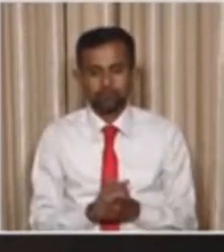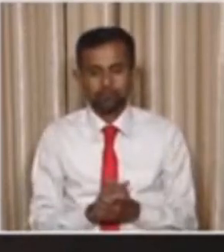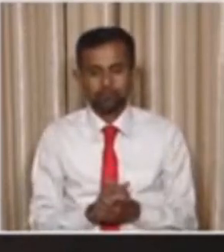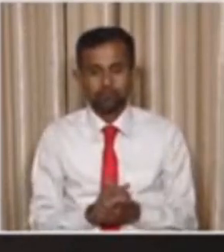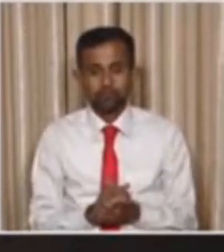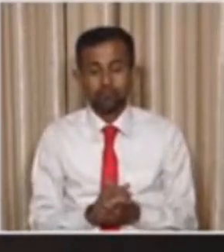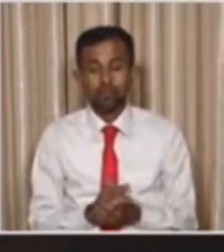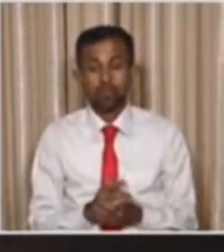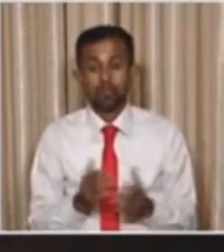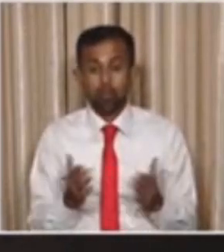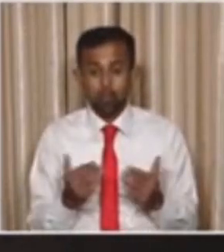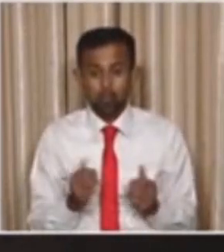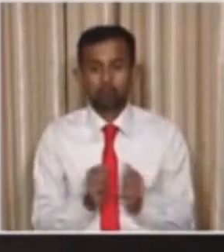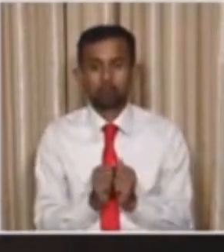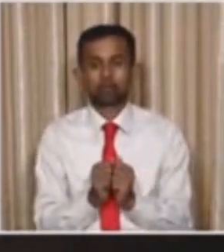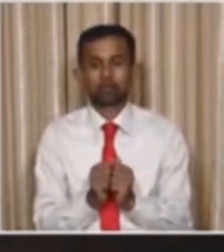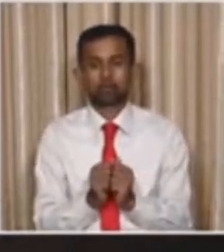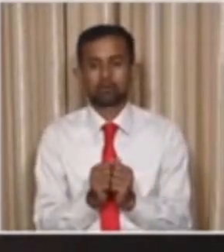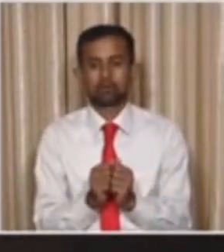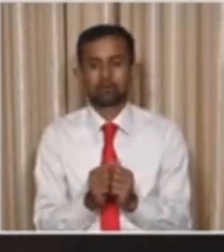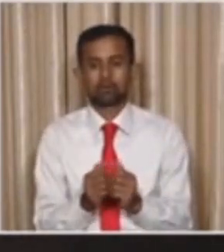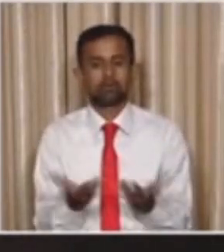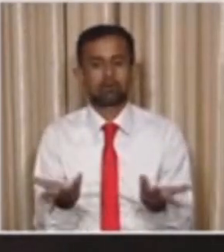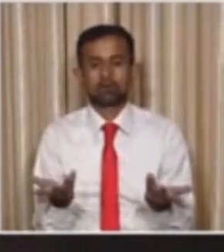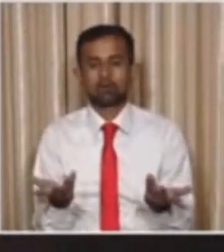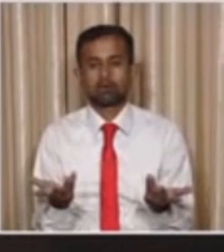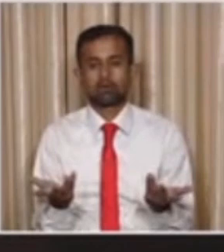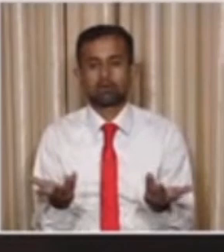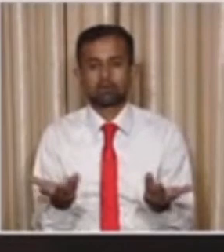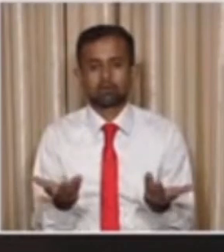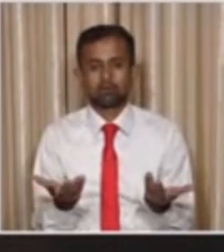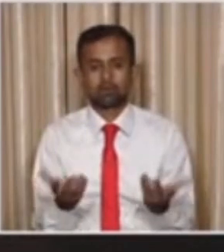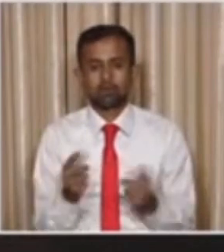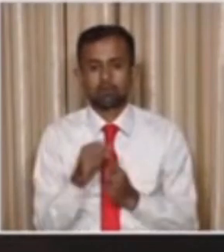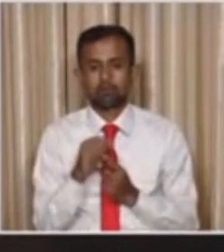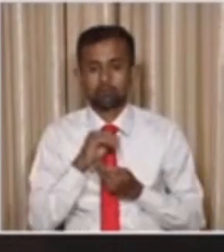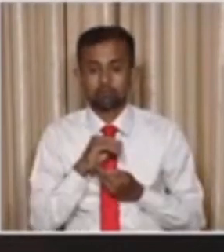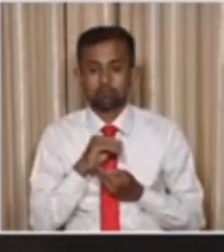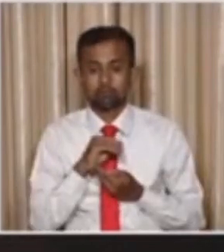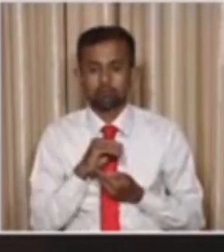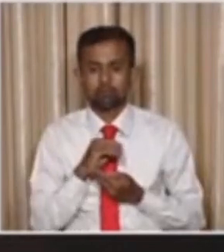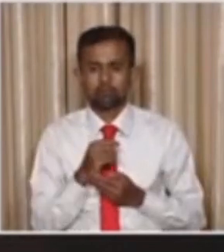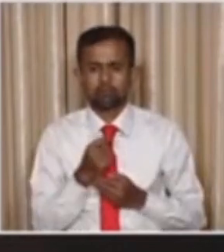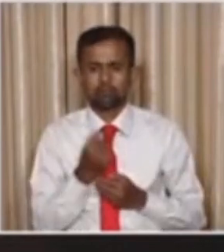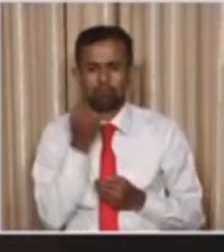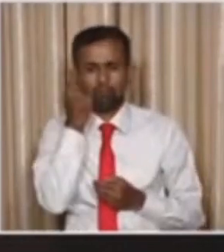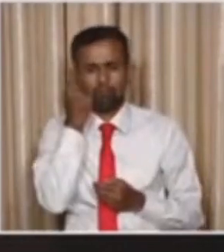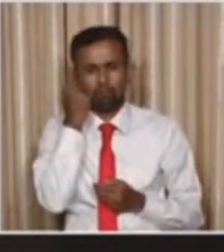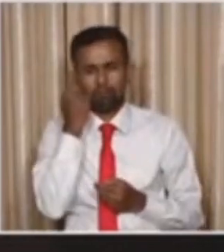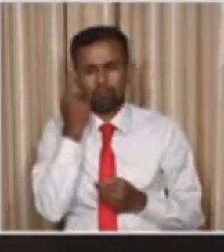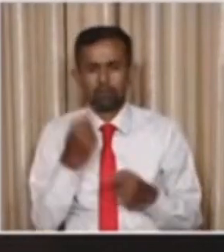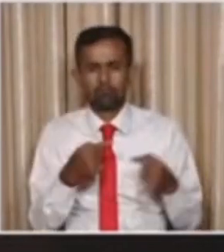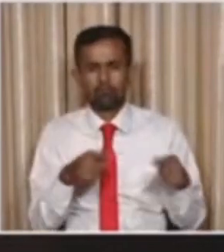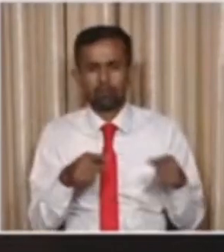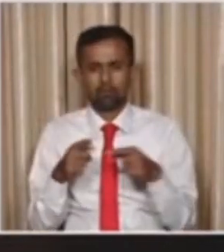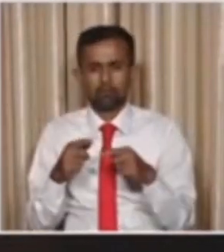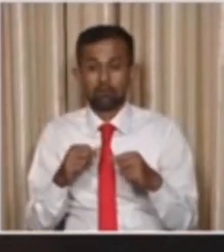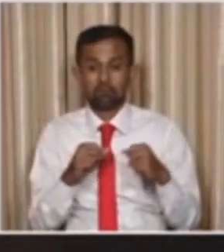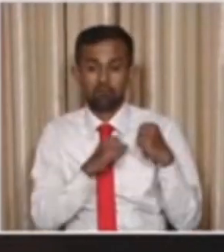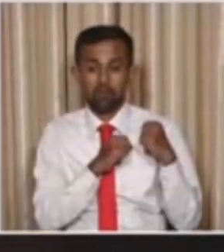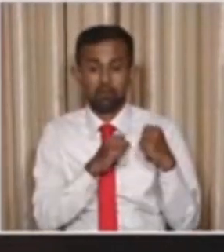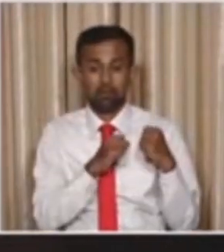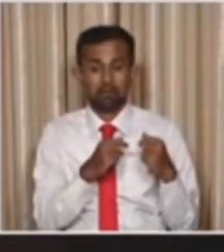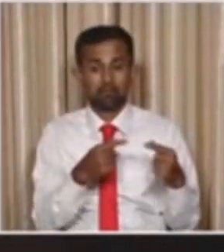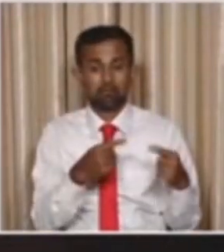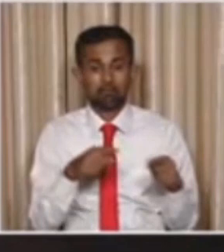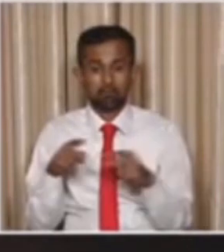මේ වෙන්න ඕන දේ නෙමෙයි නොවෙන්න ඕන දේ වෙන්නේ ඒ නිසා එක එක පෞද්ගලික න්‍යාය පත්‍ර වෙනුවෙන් එක එක අයිට වෙන වාසිසහගත තත්ත්වයන්